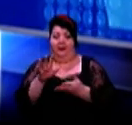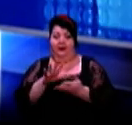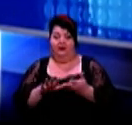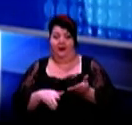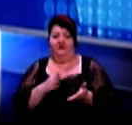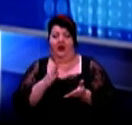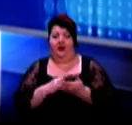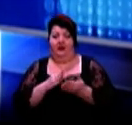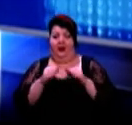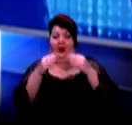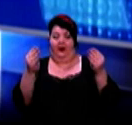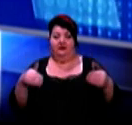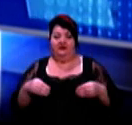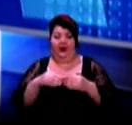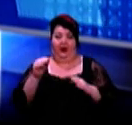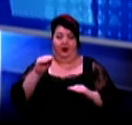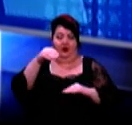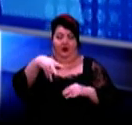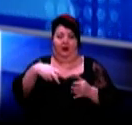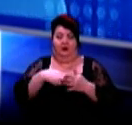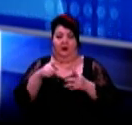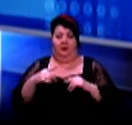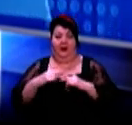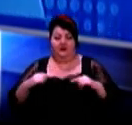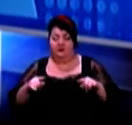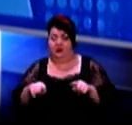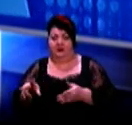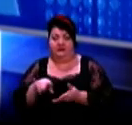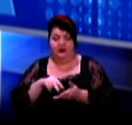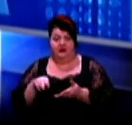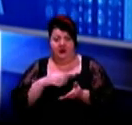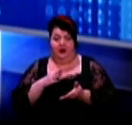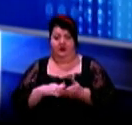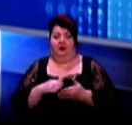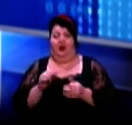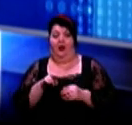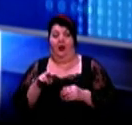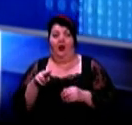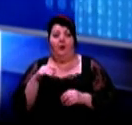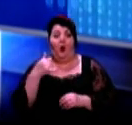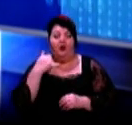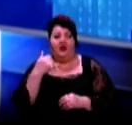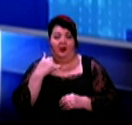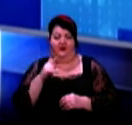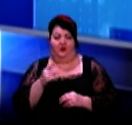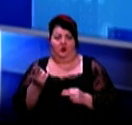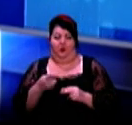є розміщена скринька при вході, там вже стіл, зразки заяв, фахівці допоможуть, але по телефону, без